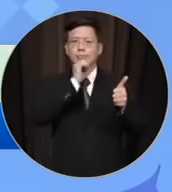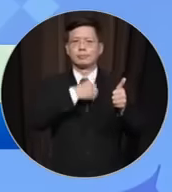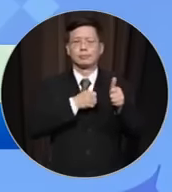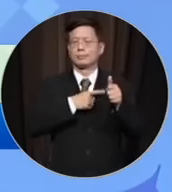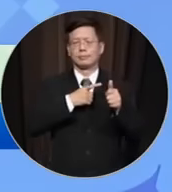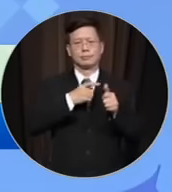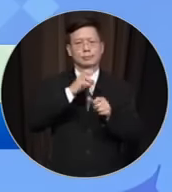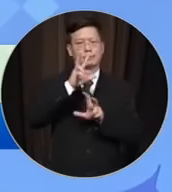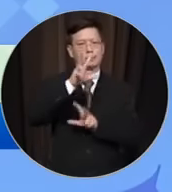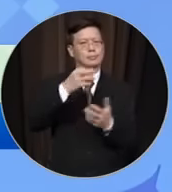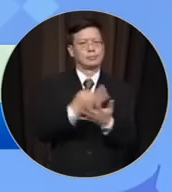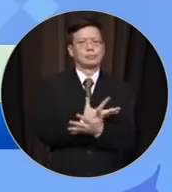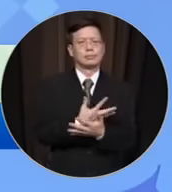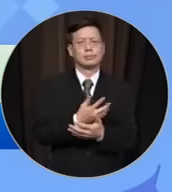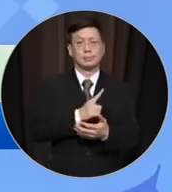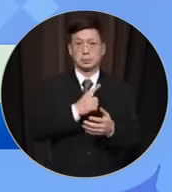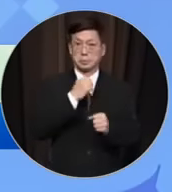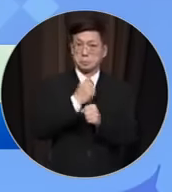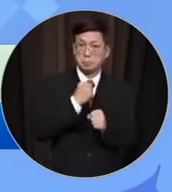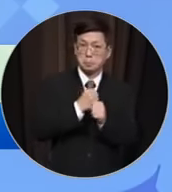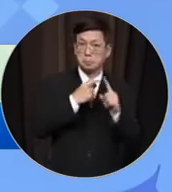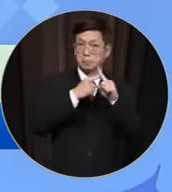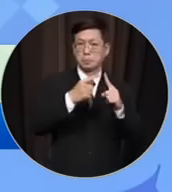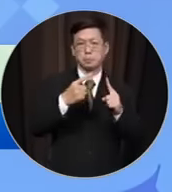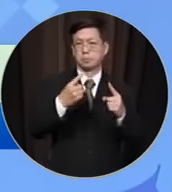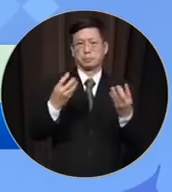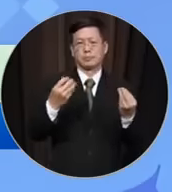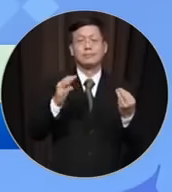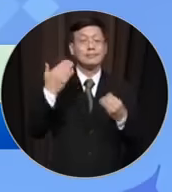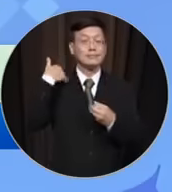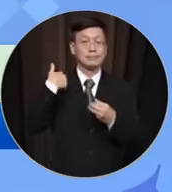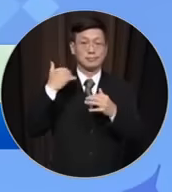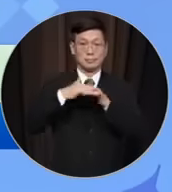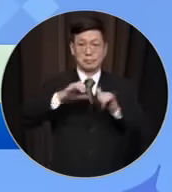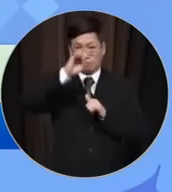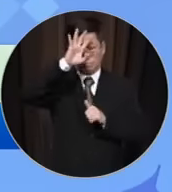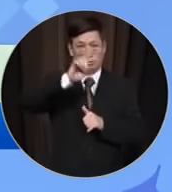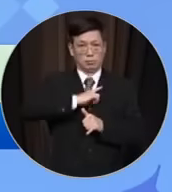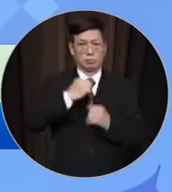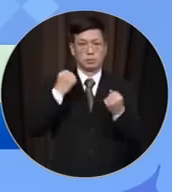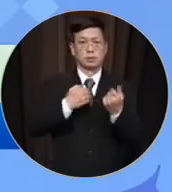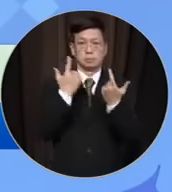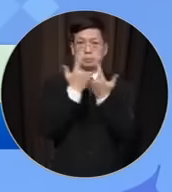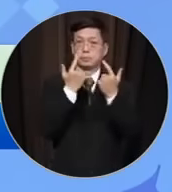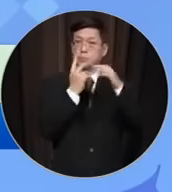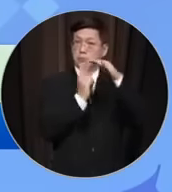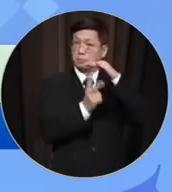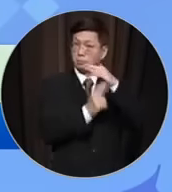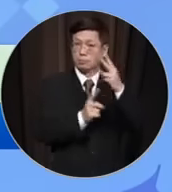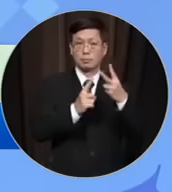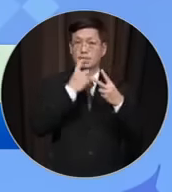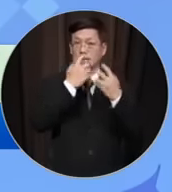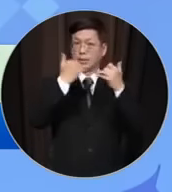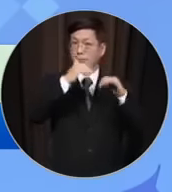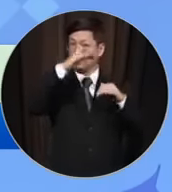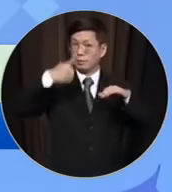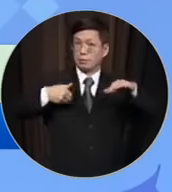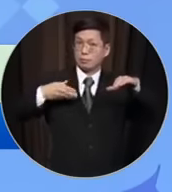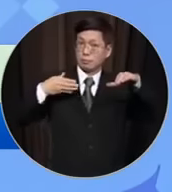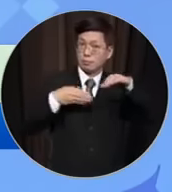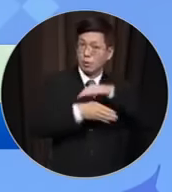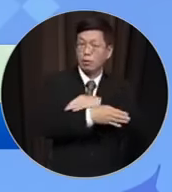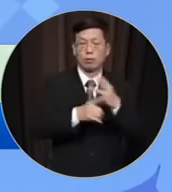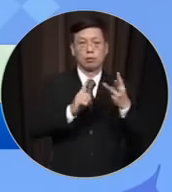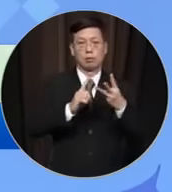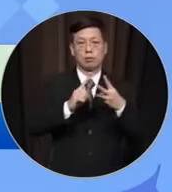所致。在执行力的部分，民进党执政的期间完成了北二高、雪山隧道工程、圆